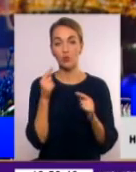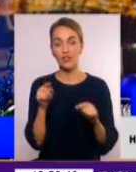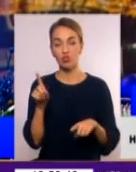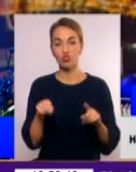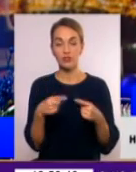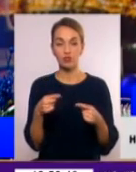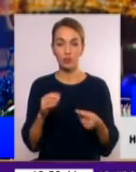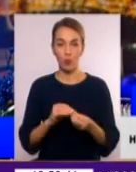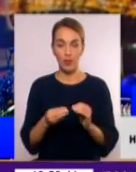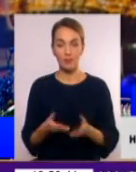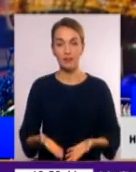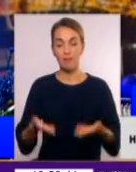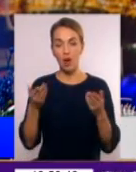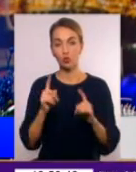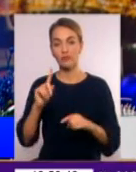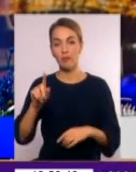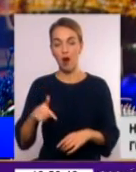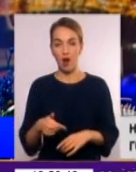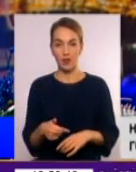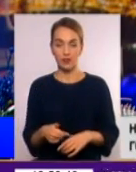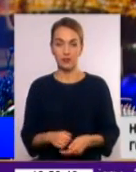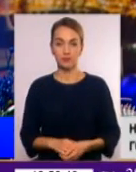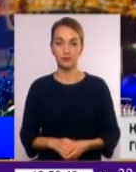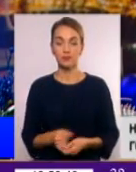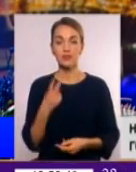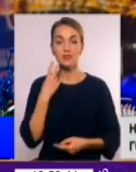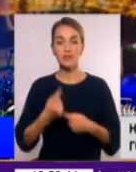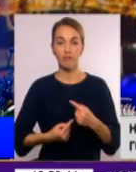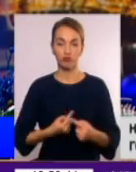інші проблеми, піднімати їх, щось вимагати. Завжди